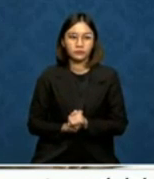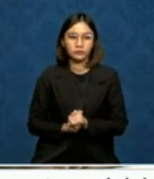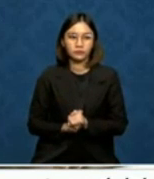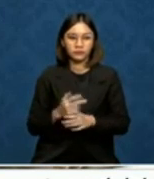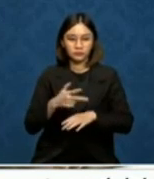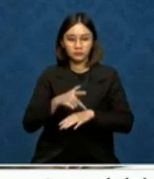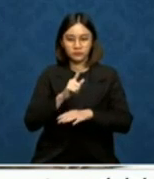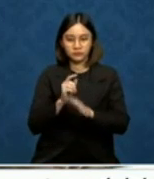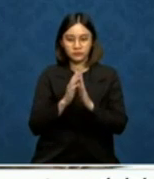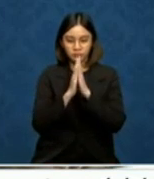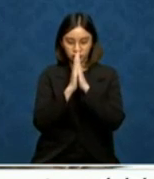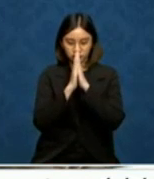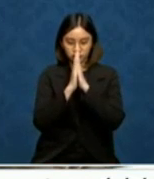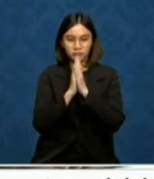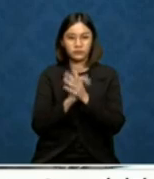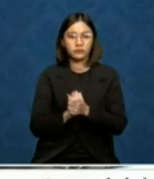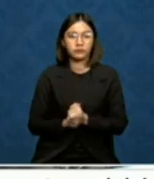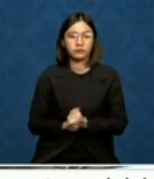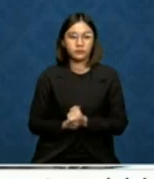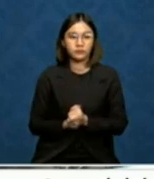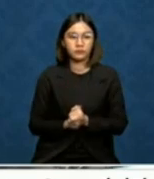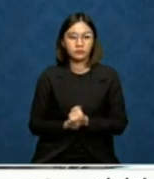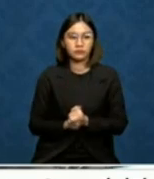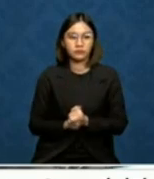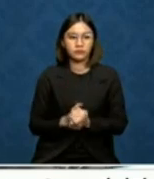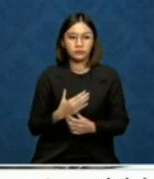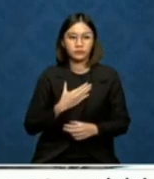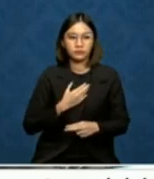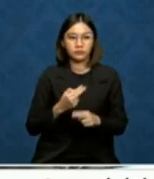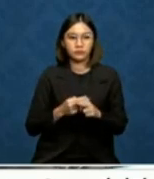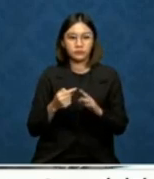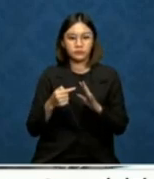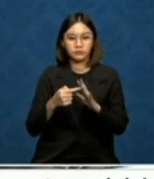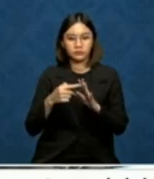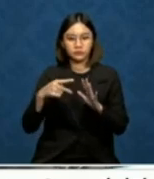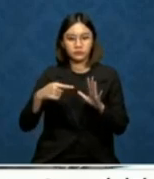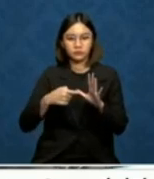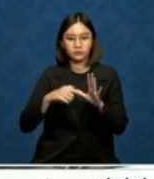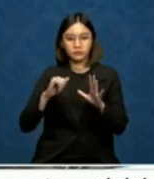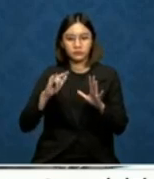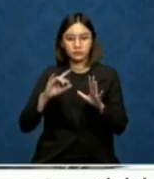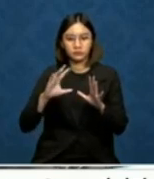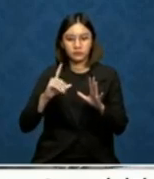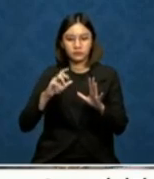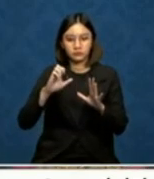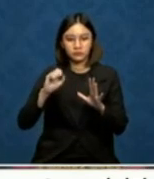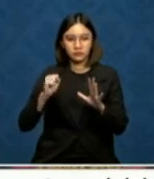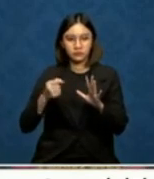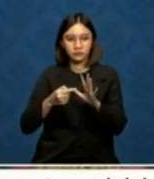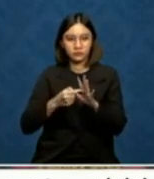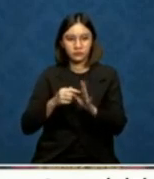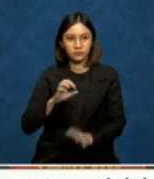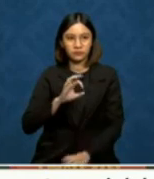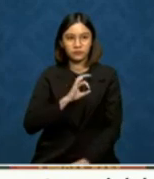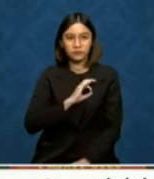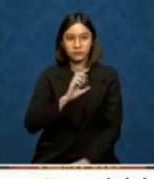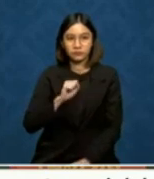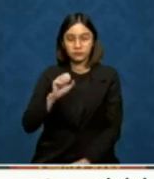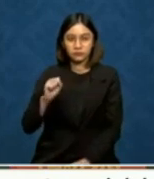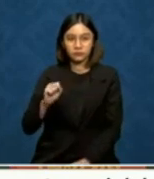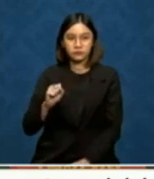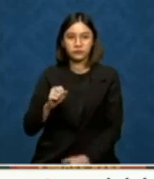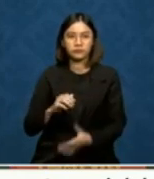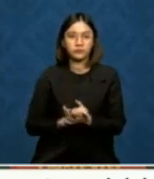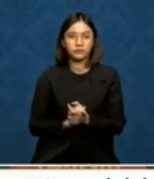กราบเรียนท่านประธานดิฉันเพ็ญชิสาหงอุปถัมภ์ชัยสมาชิกสภาผู้แทนราษฎรแบบ